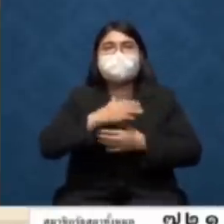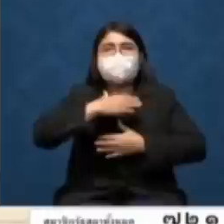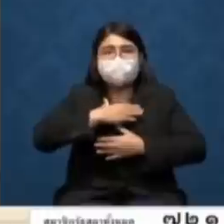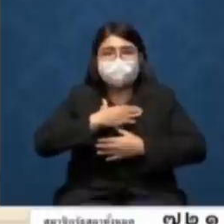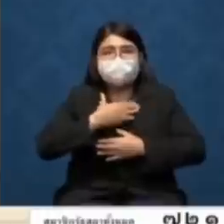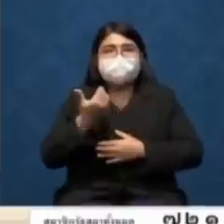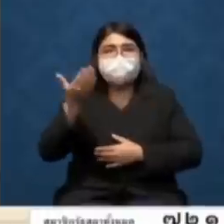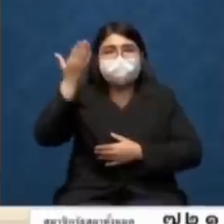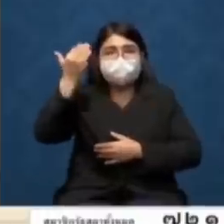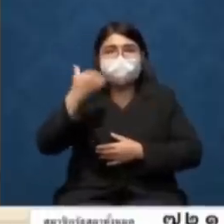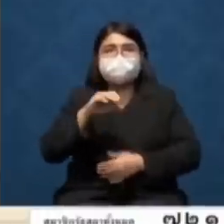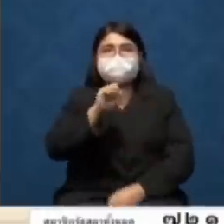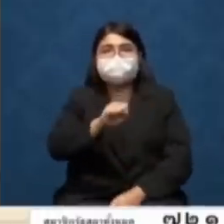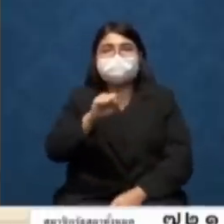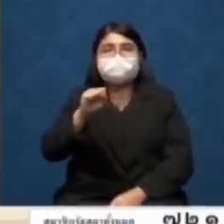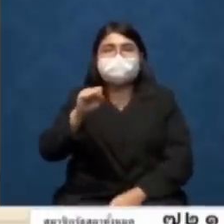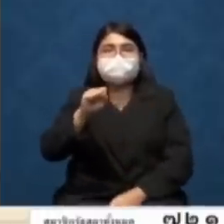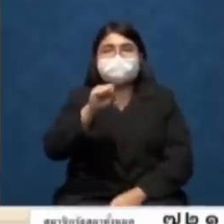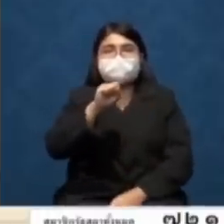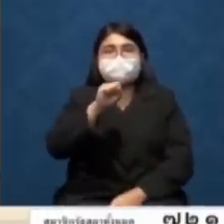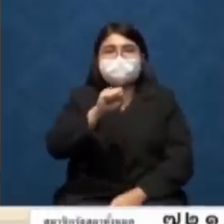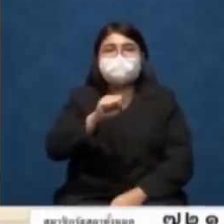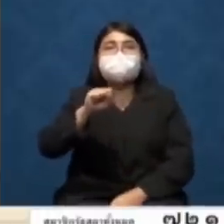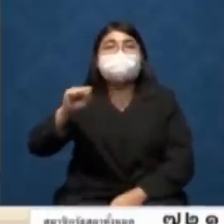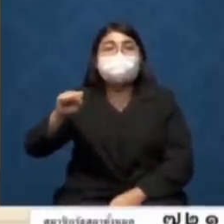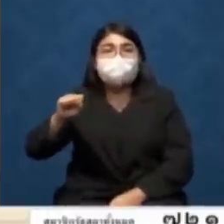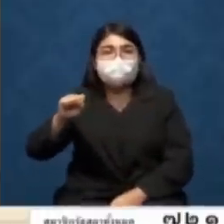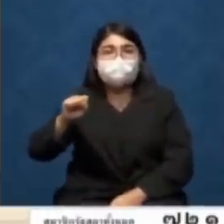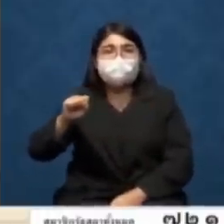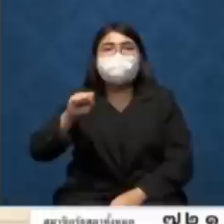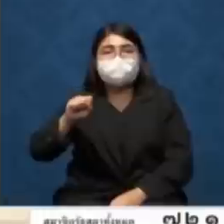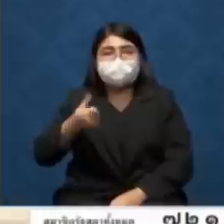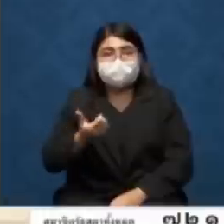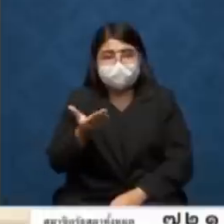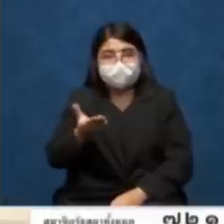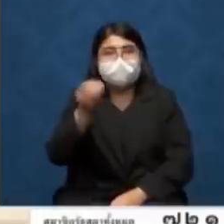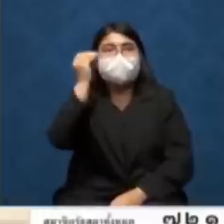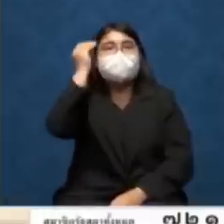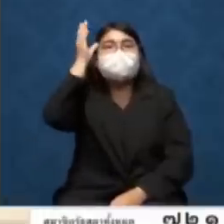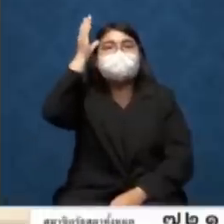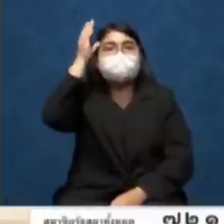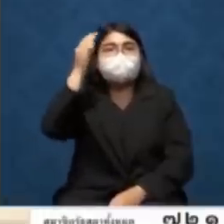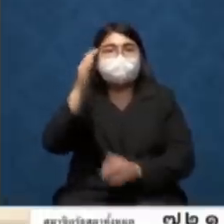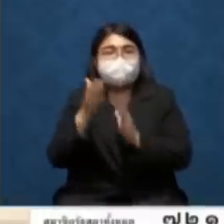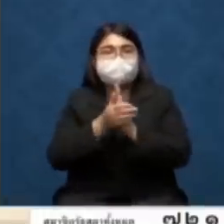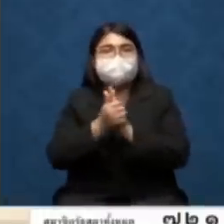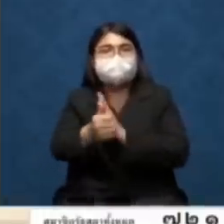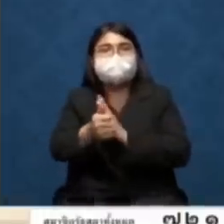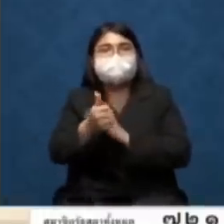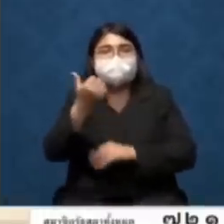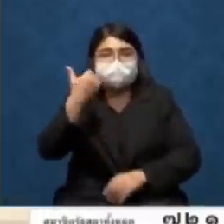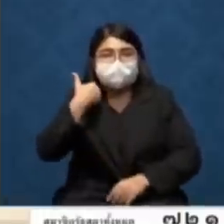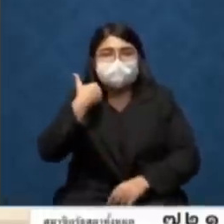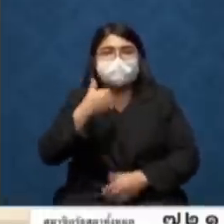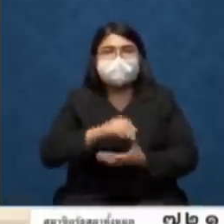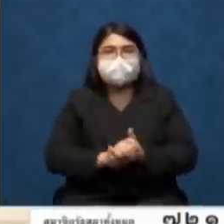มาชิสภาผแทรราชดรท่านเป็นสมาชิอุธสภาท่านน่าจะมคามรคามเชี่ยวชาญพอสมควรครับว่าเว